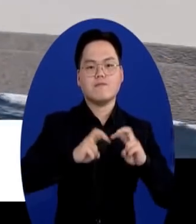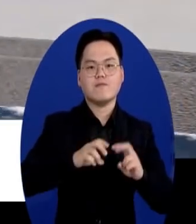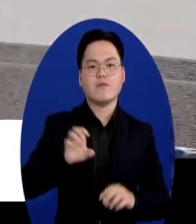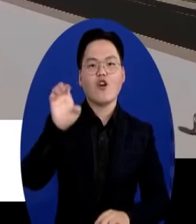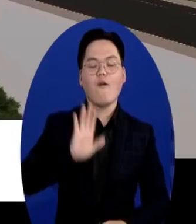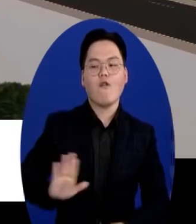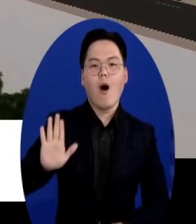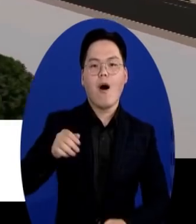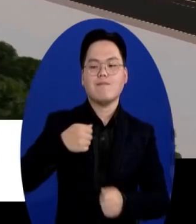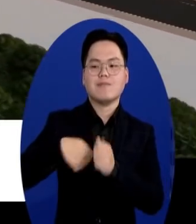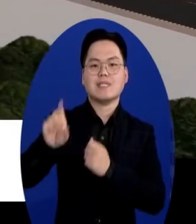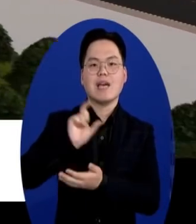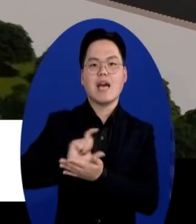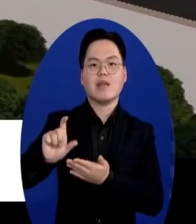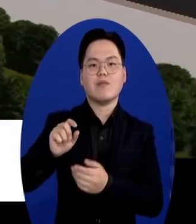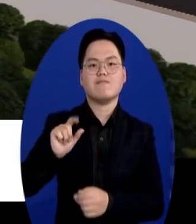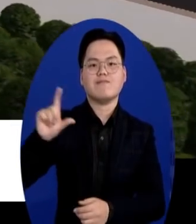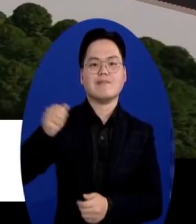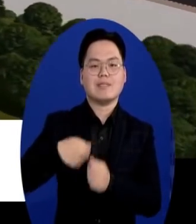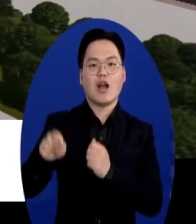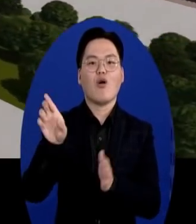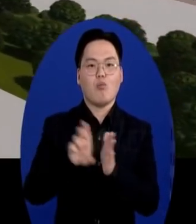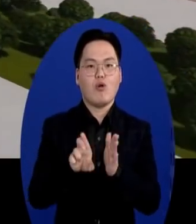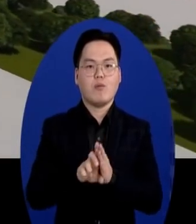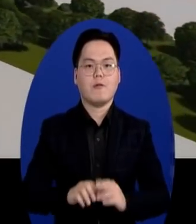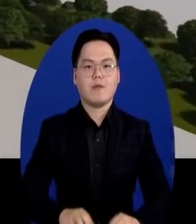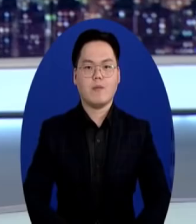зах зээлд гаргаж үн хүргэх боломжтой юм байна.